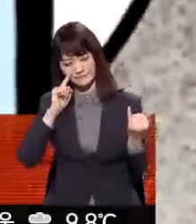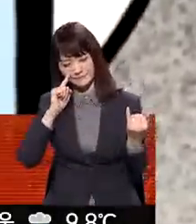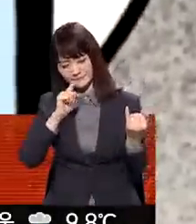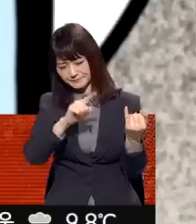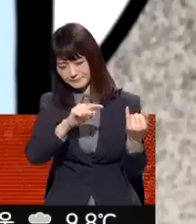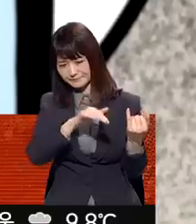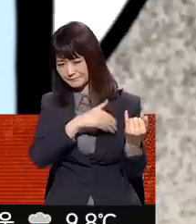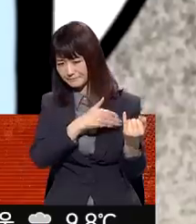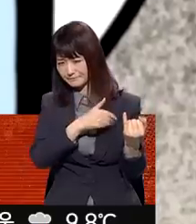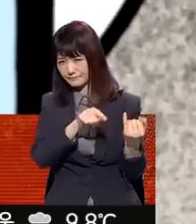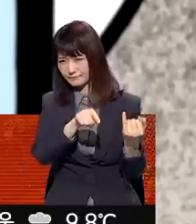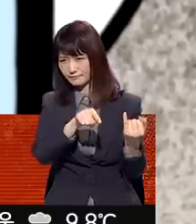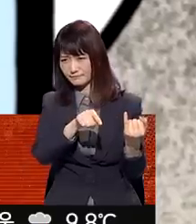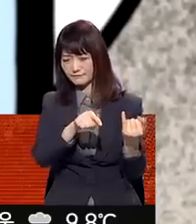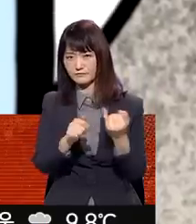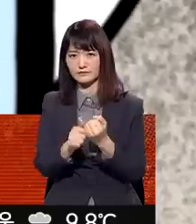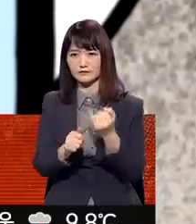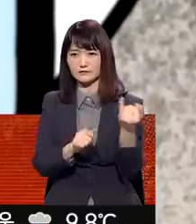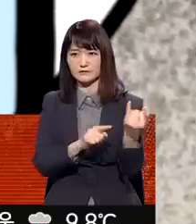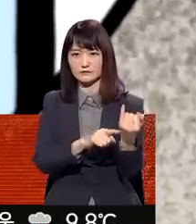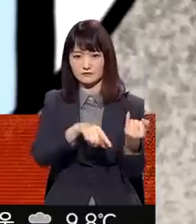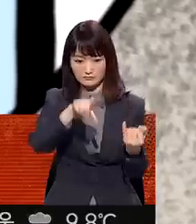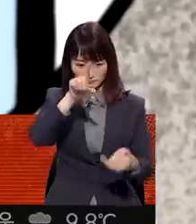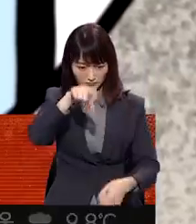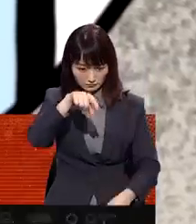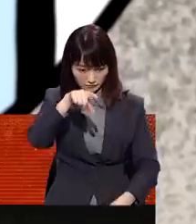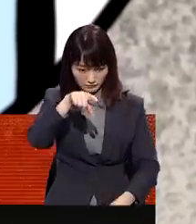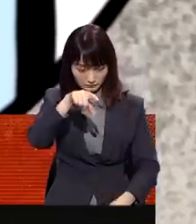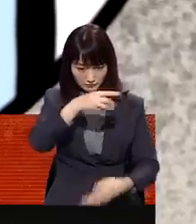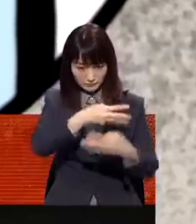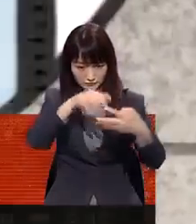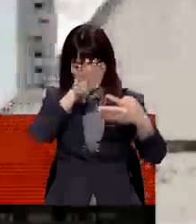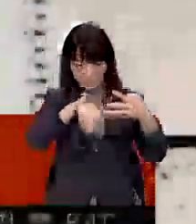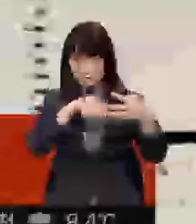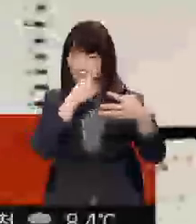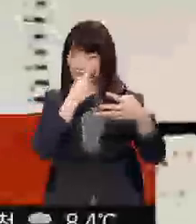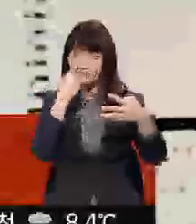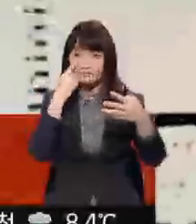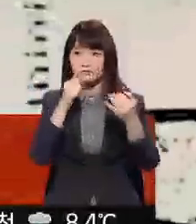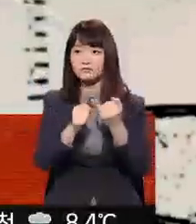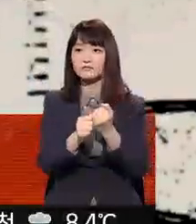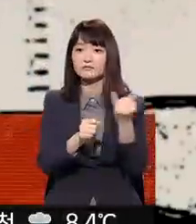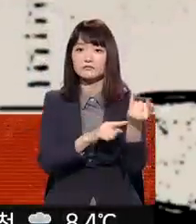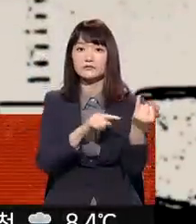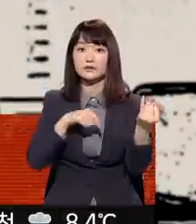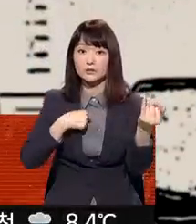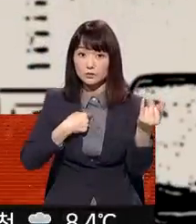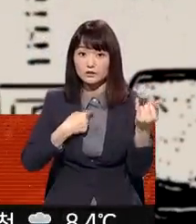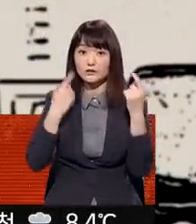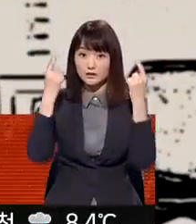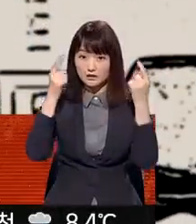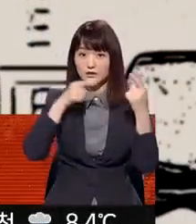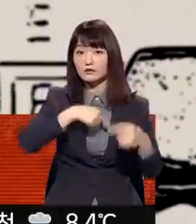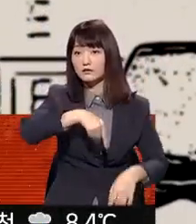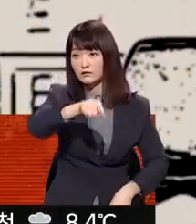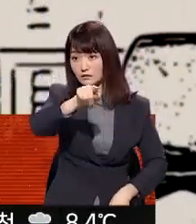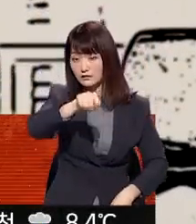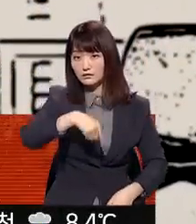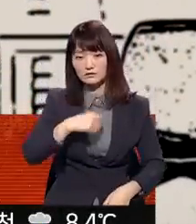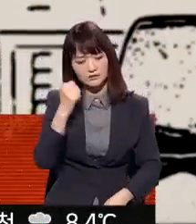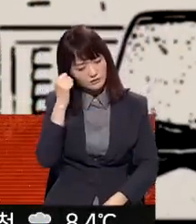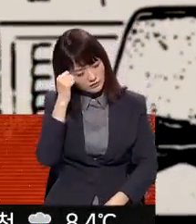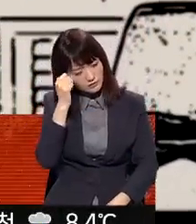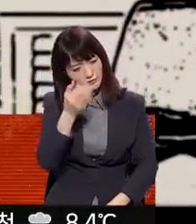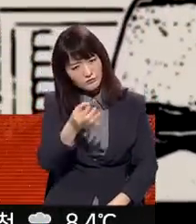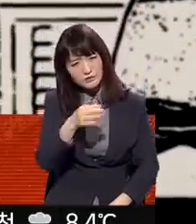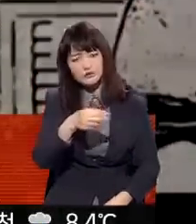외도가 아닌가 하는 생각이 들어서 이 아내의 결제 내역을 확인을 해봤습니다. 그런데 이 아내가 혼자 여행을 간다고 했잖아요. 예. 그런데